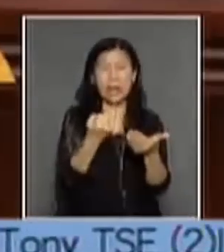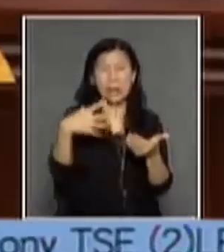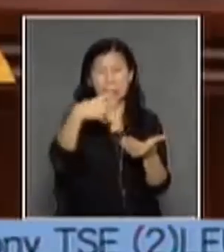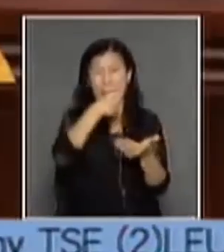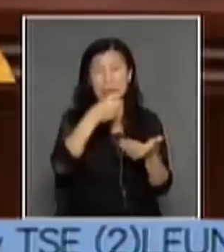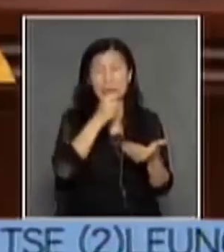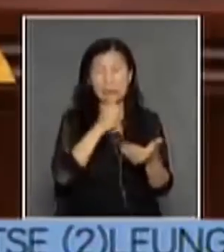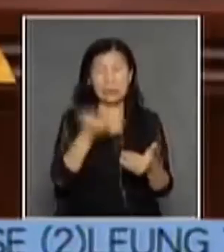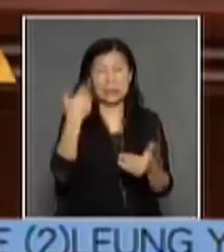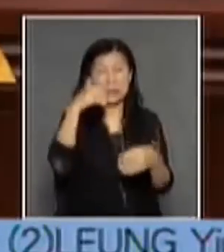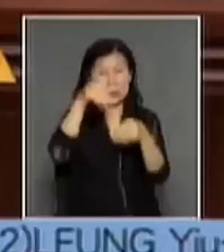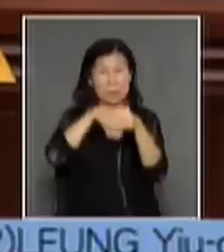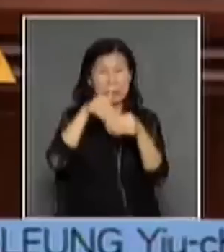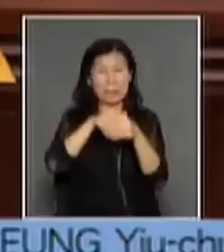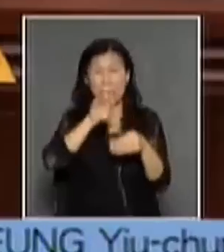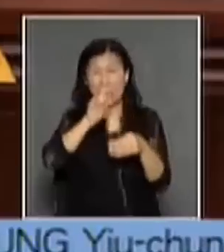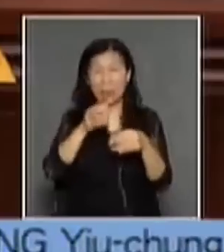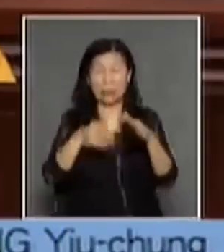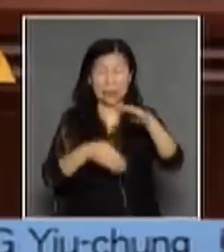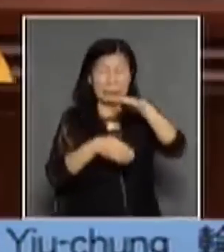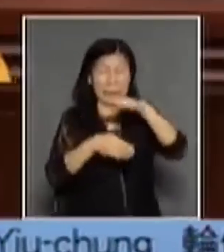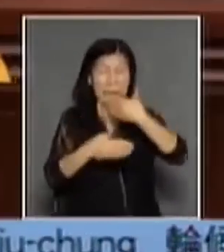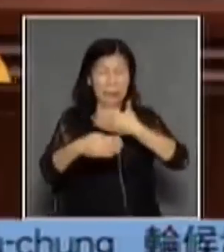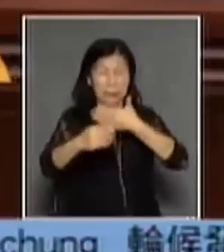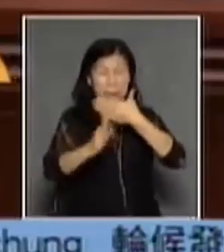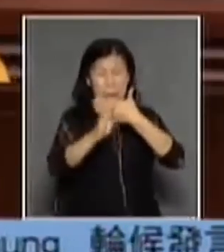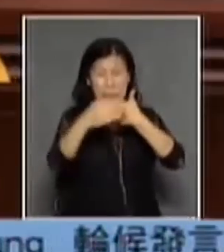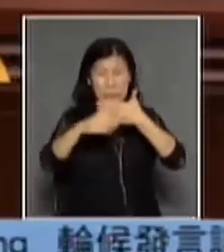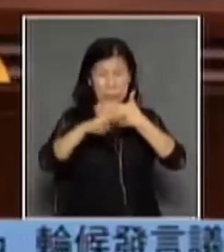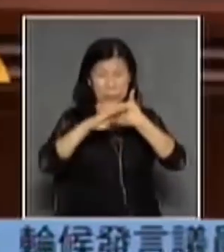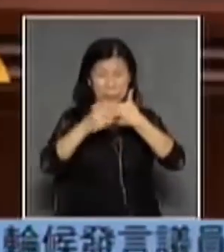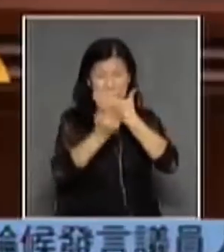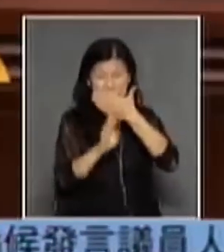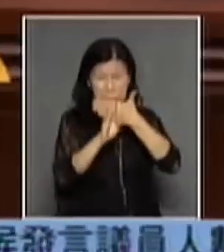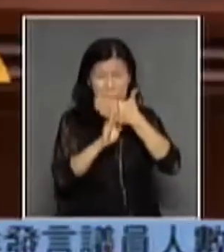你指你的對手僭建，及後被明